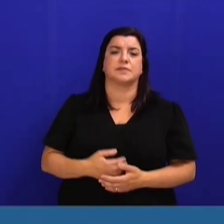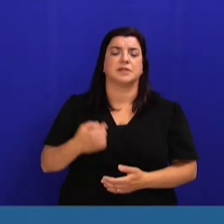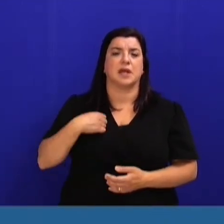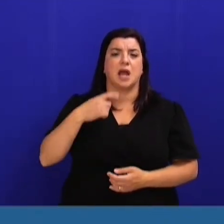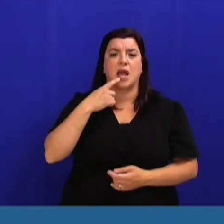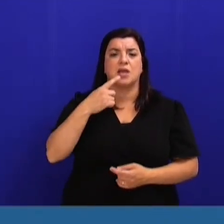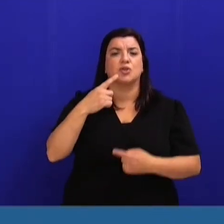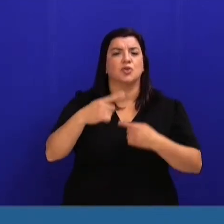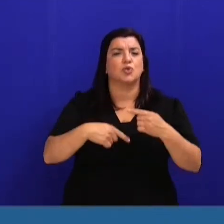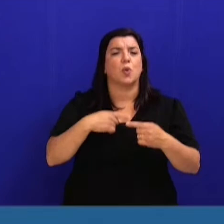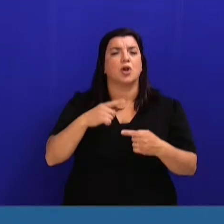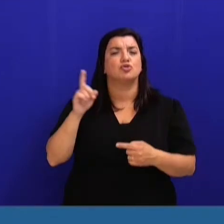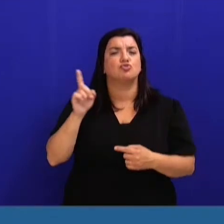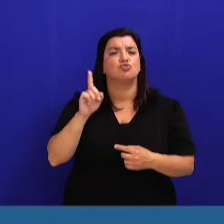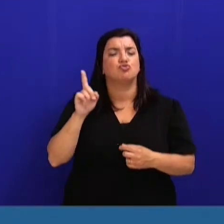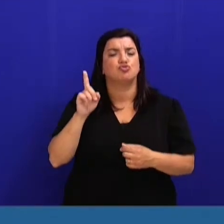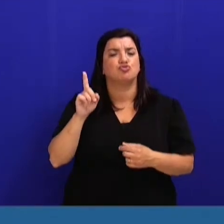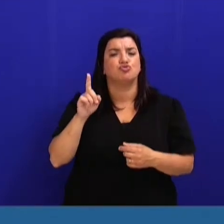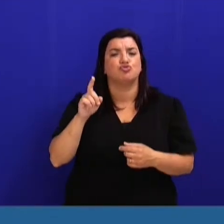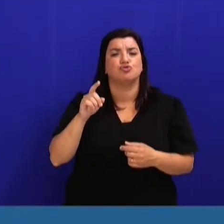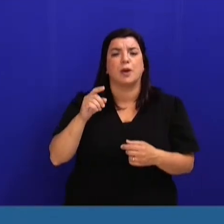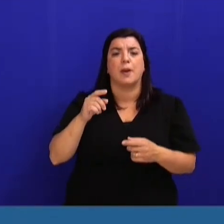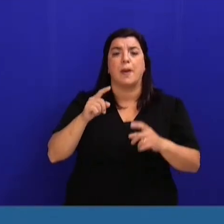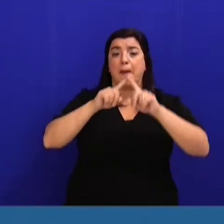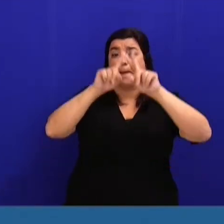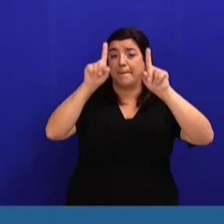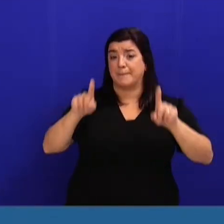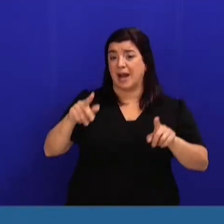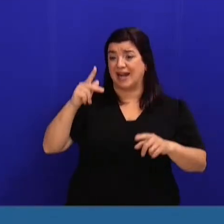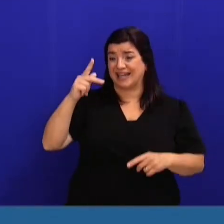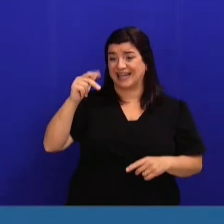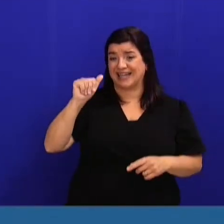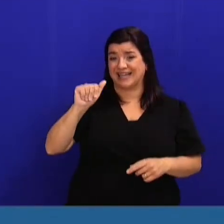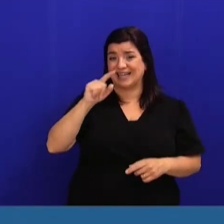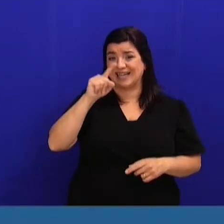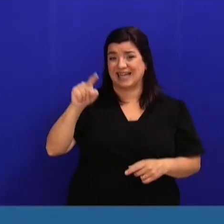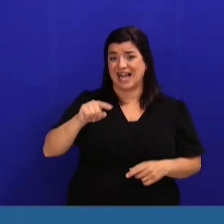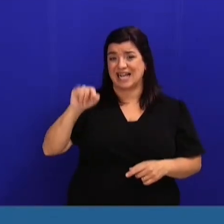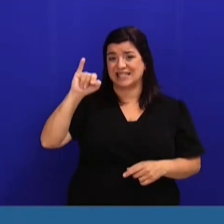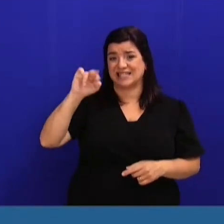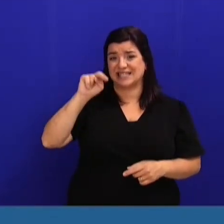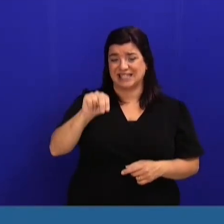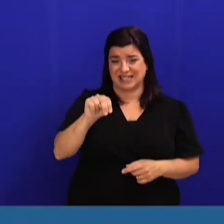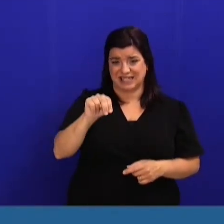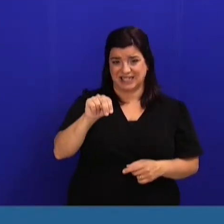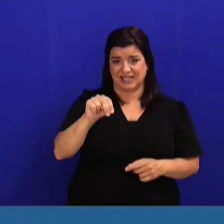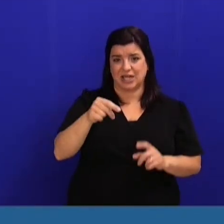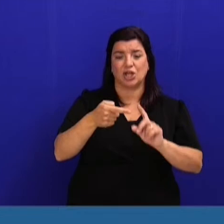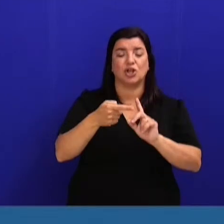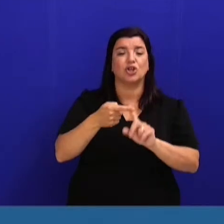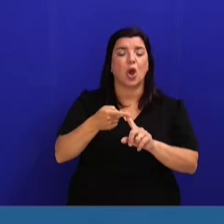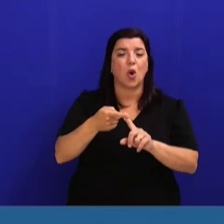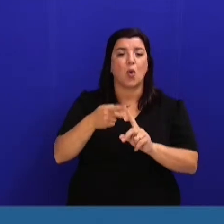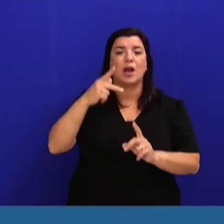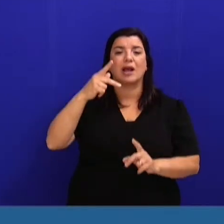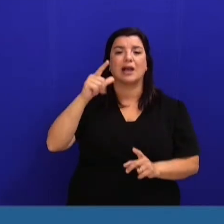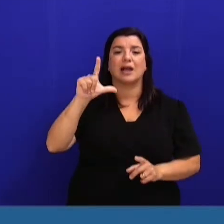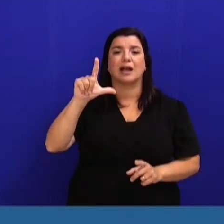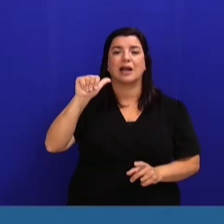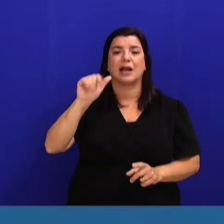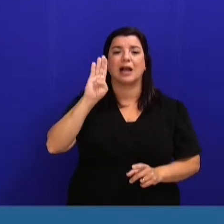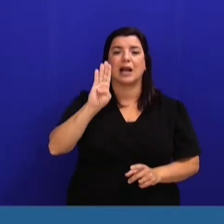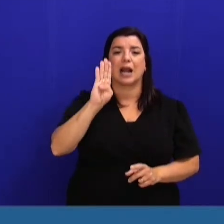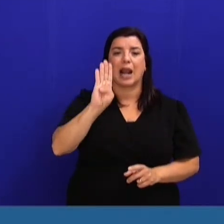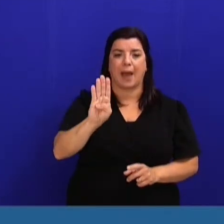iva, il-każini kollha, il-klabs kollha, jiġifieri dawk li għandhom liċenzja ta' klabb ikunu jistgħu jiftħu minn